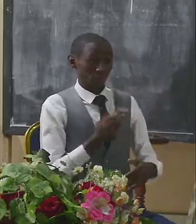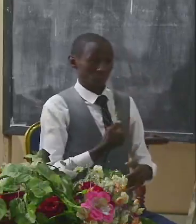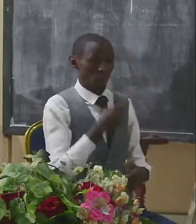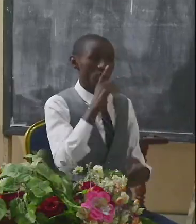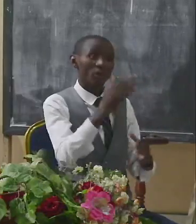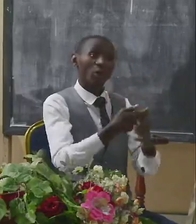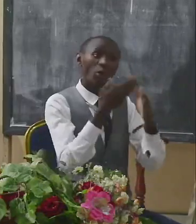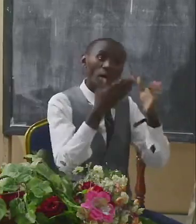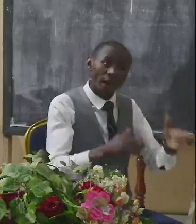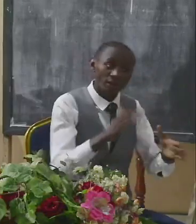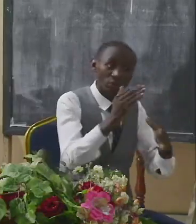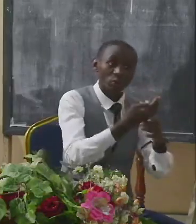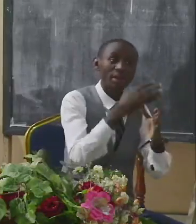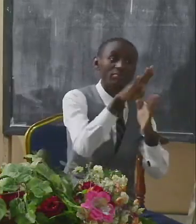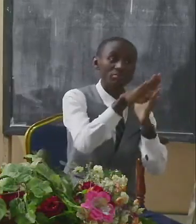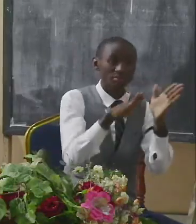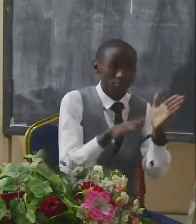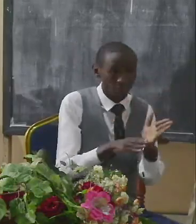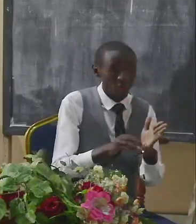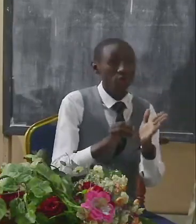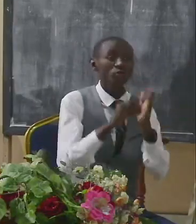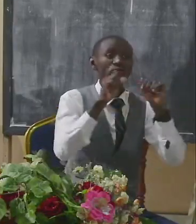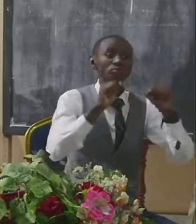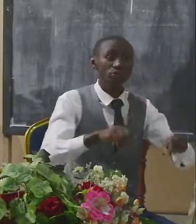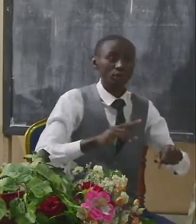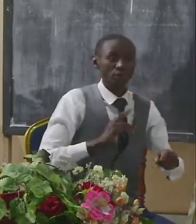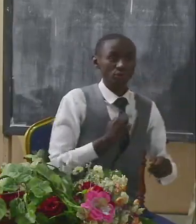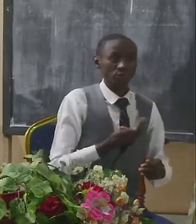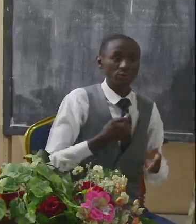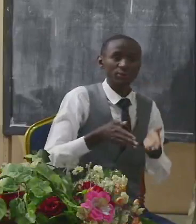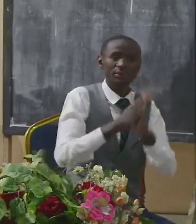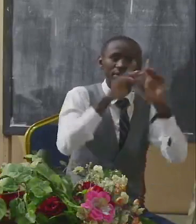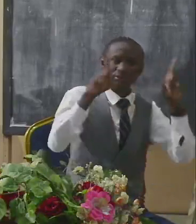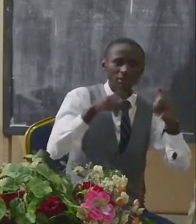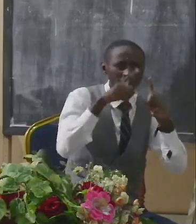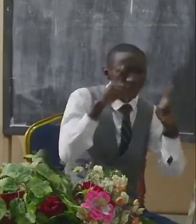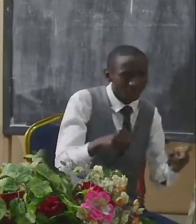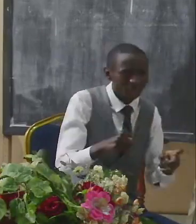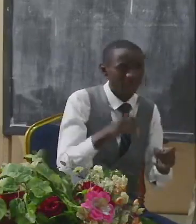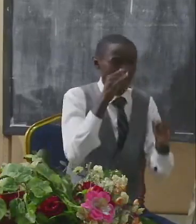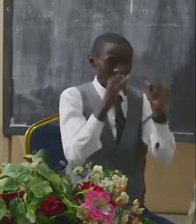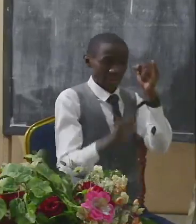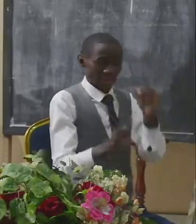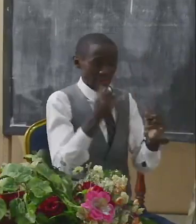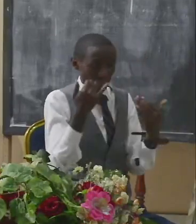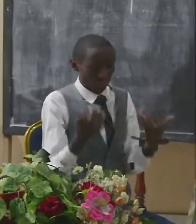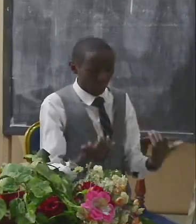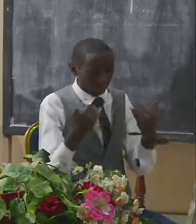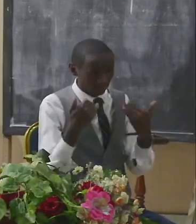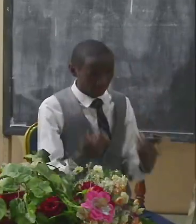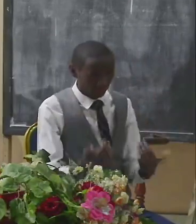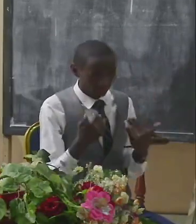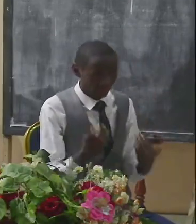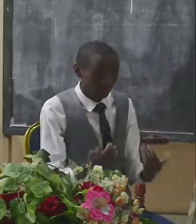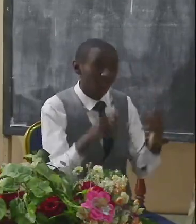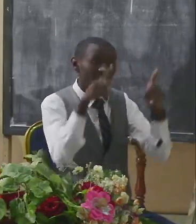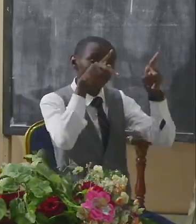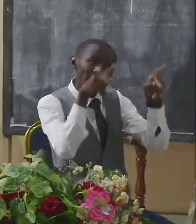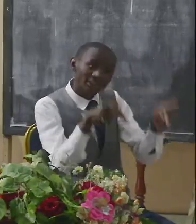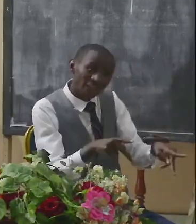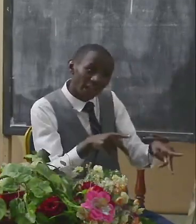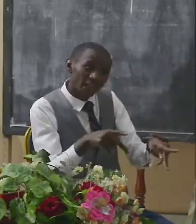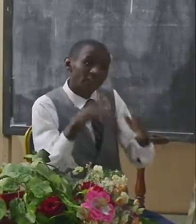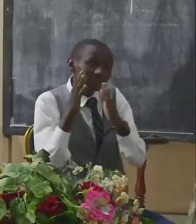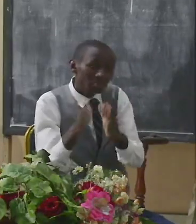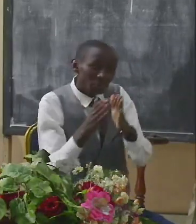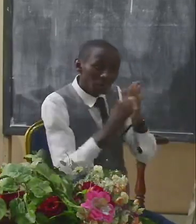ambao tuko waamini wa kibiblia. Que nous posons la question. Ni kwa waamini wa biblia ndio tunauliza swali. Si maintenant. Je sasa. Déjà se prépare ce